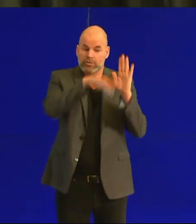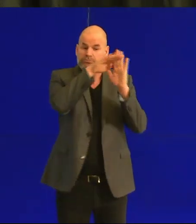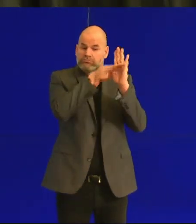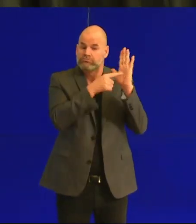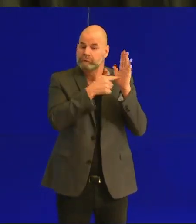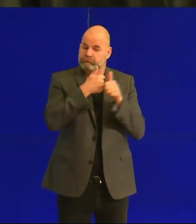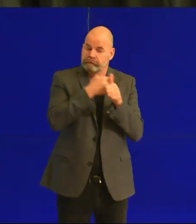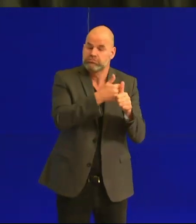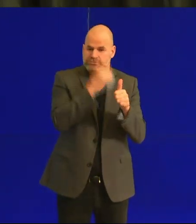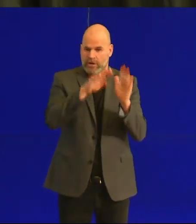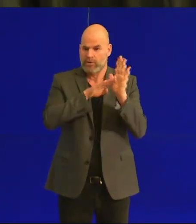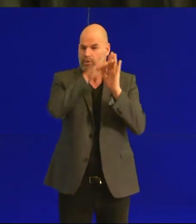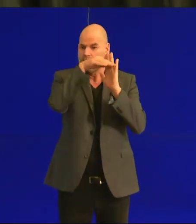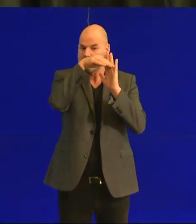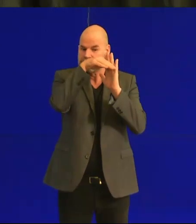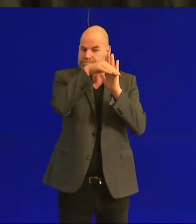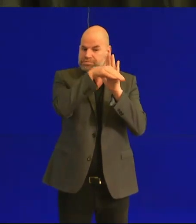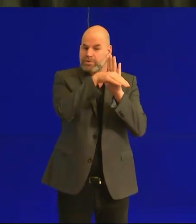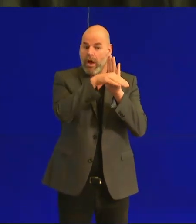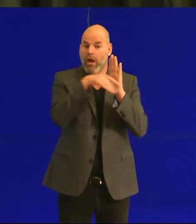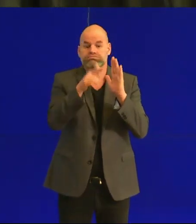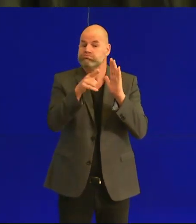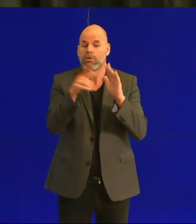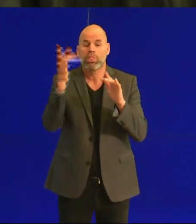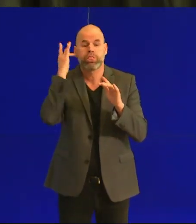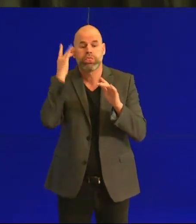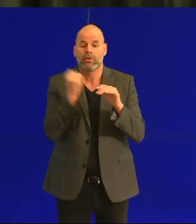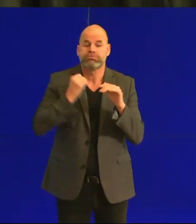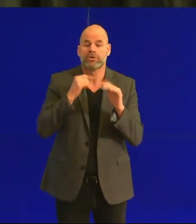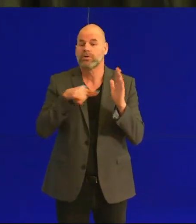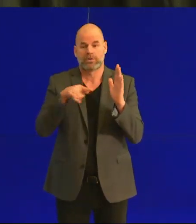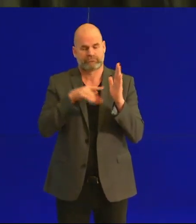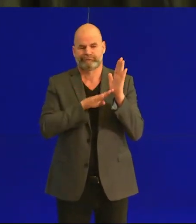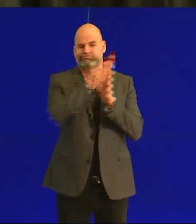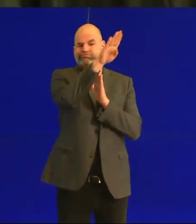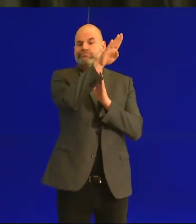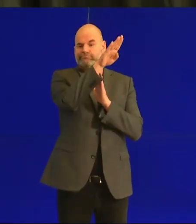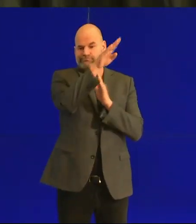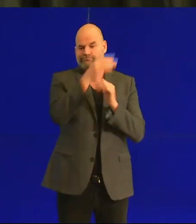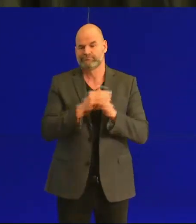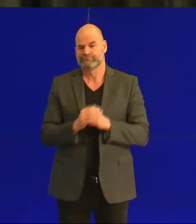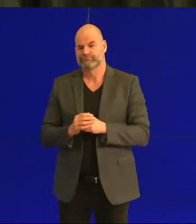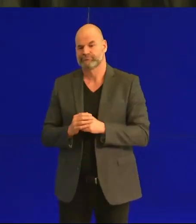scène interpréter un passé